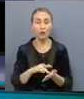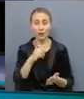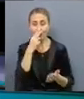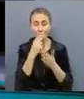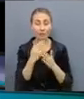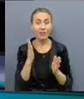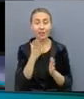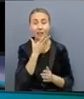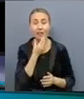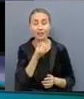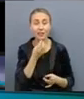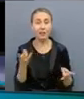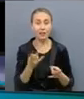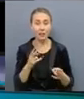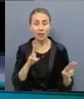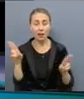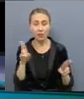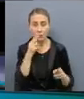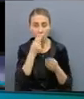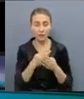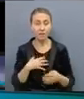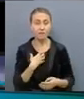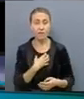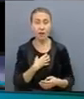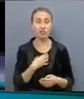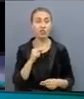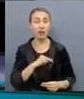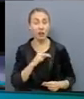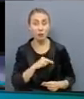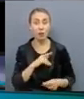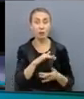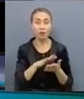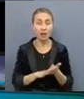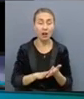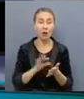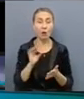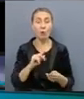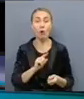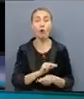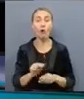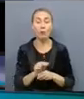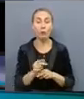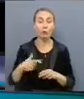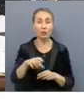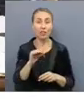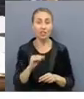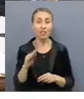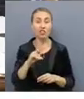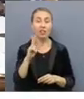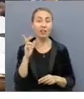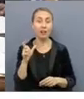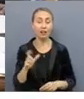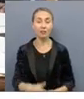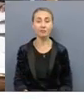центра следует держать на особом контроле. Важно не упускать из виду работы по реконструкции дорог и жилищно-коммунальному хозяйству.